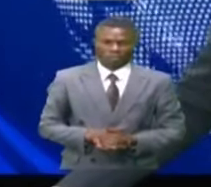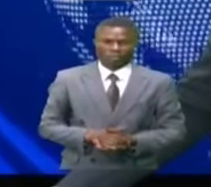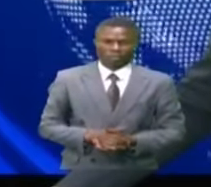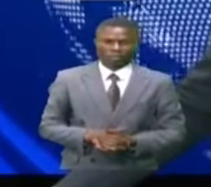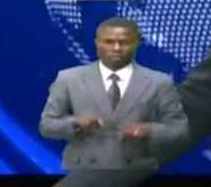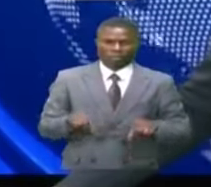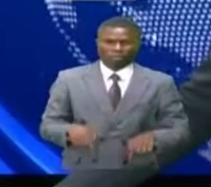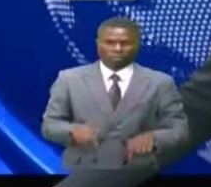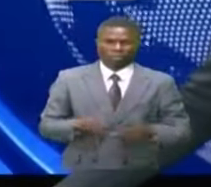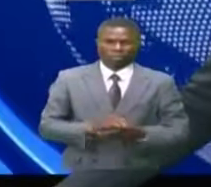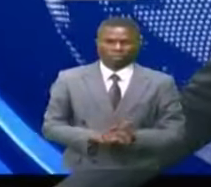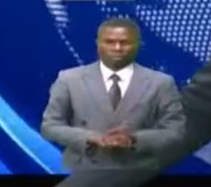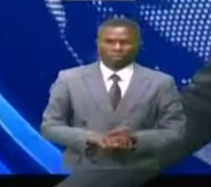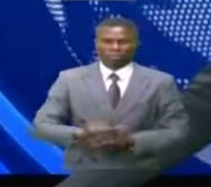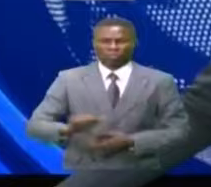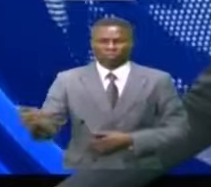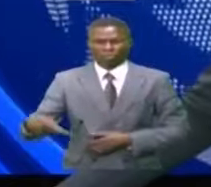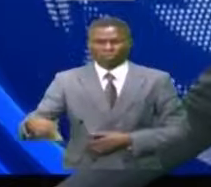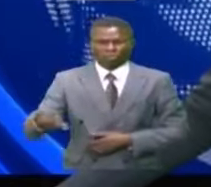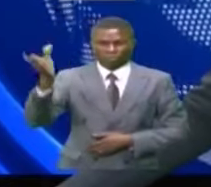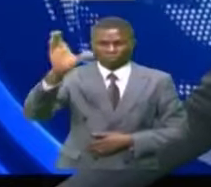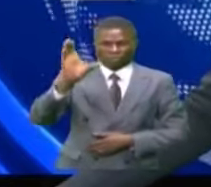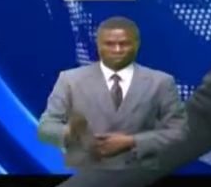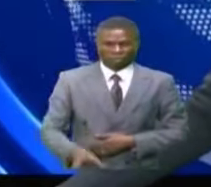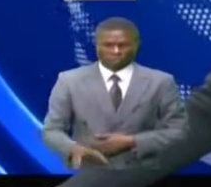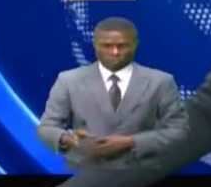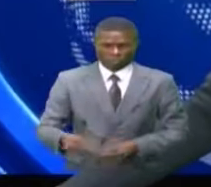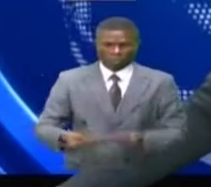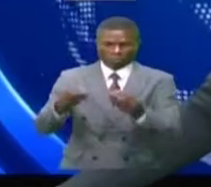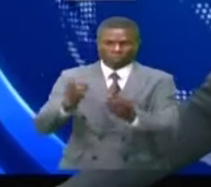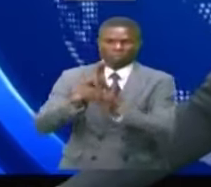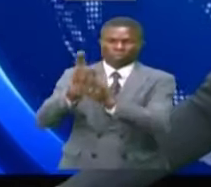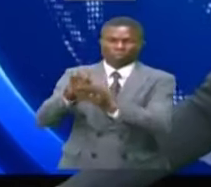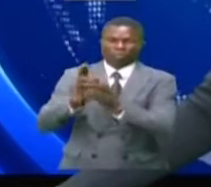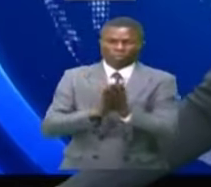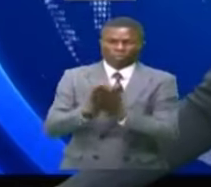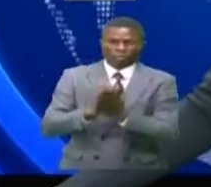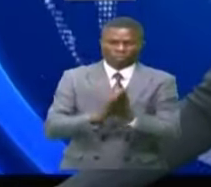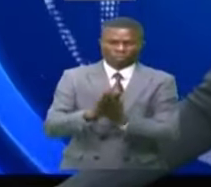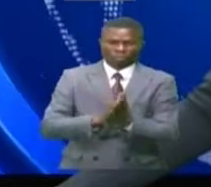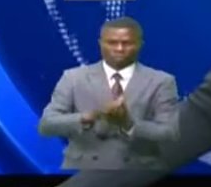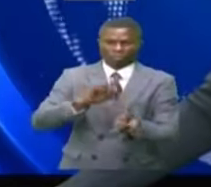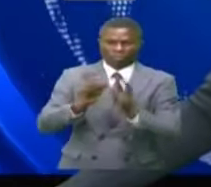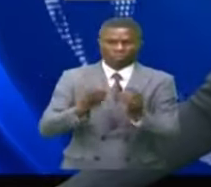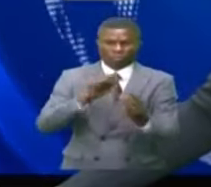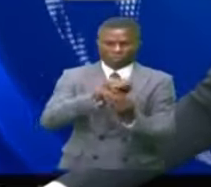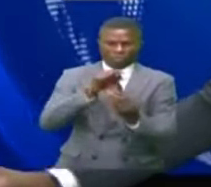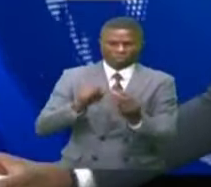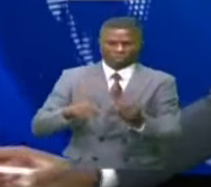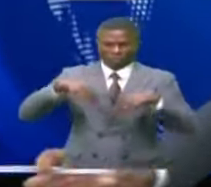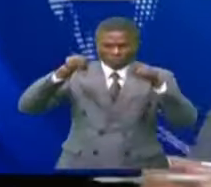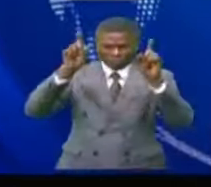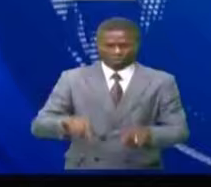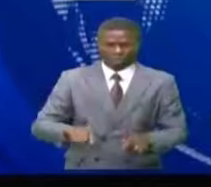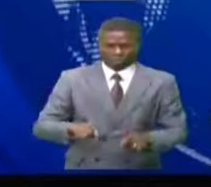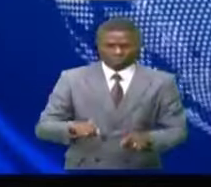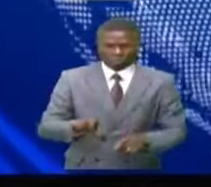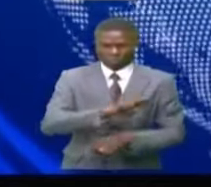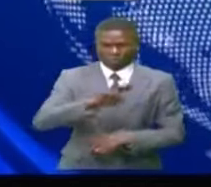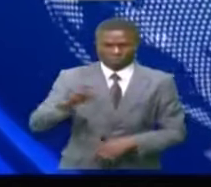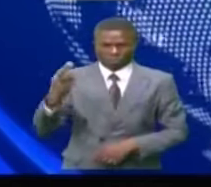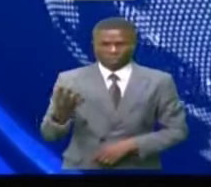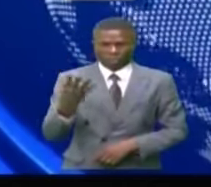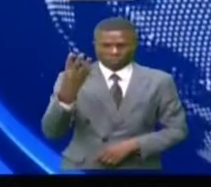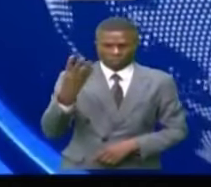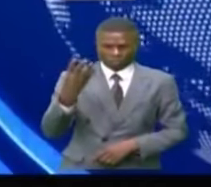province à une autre, la province du Congo central a déposé son rapport portant reddition de compte pour l'exercice 2023.